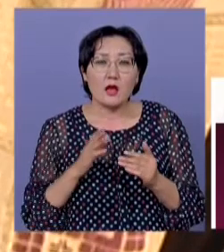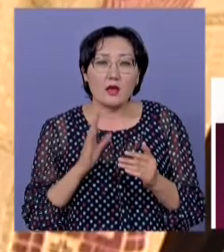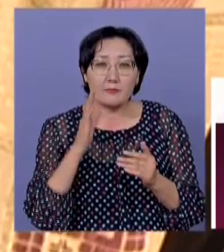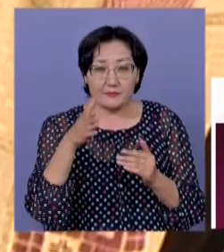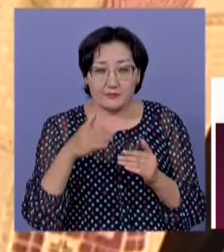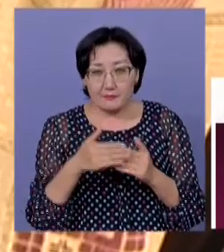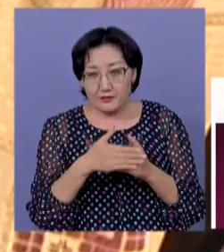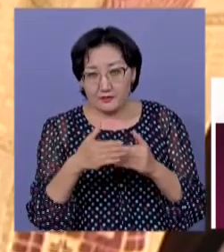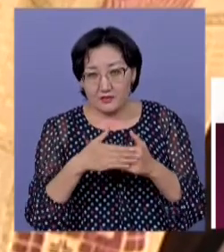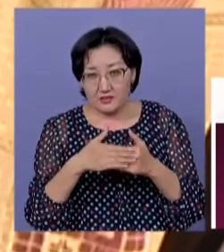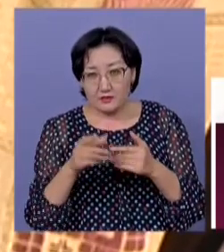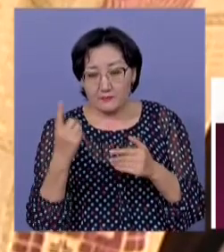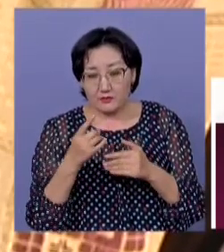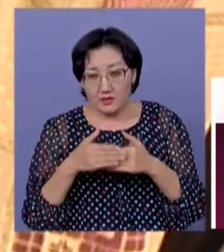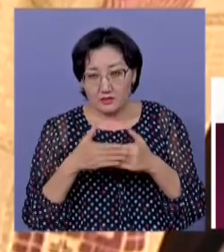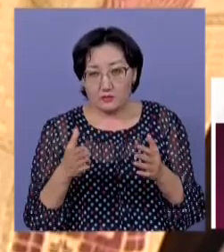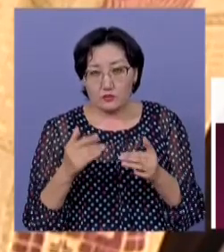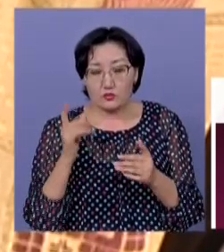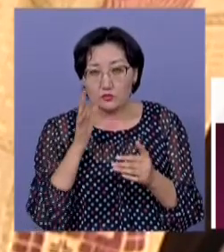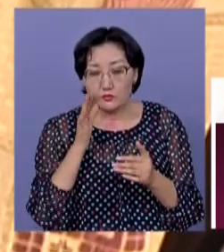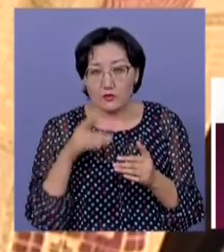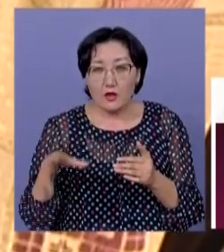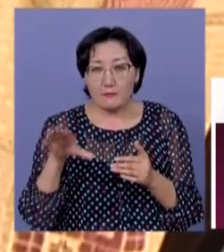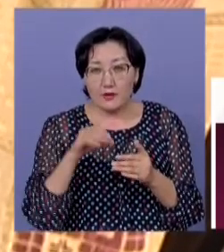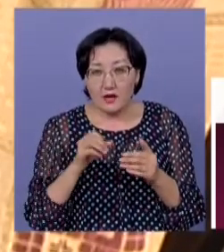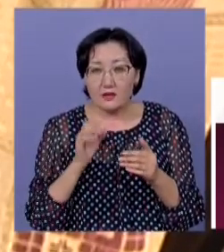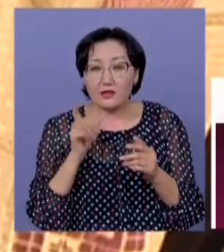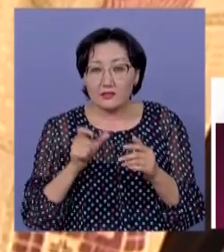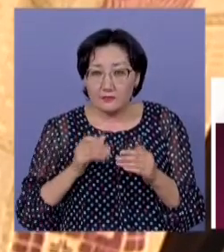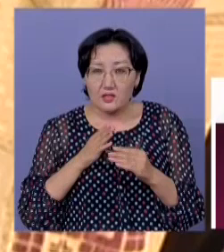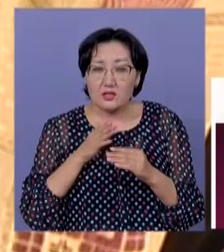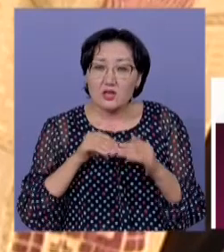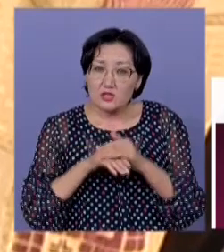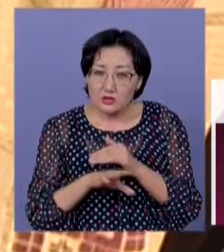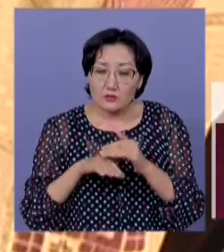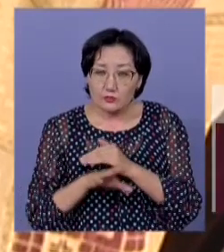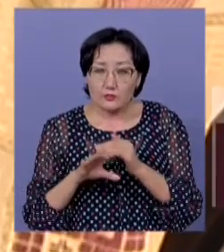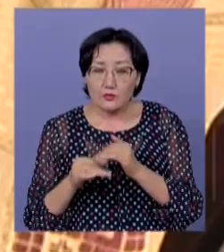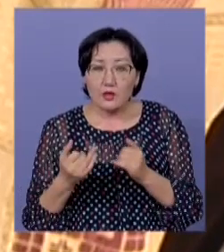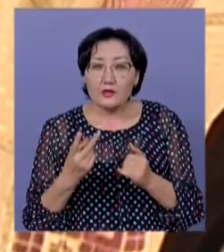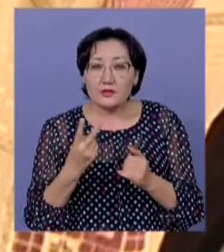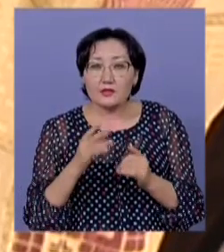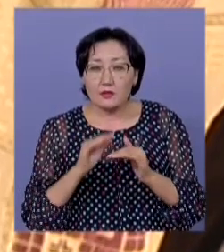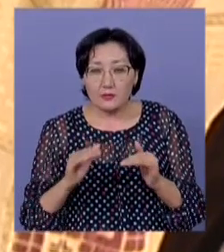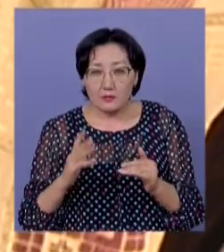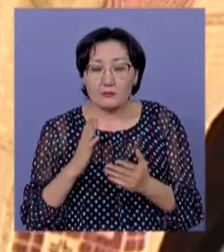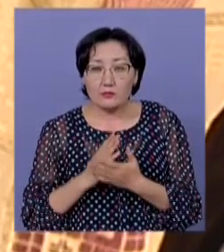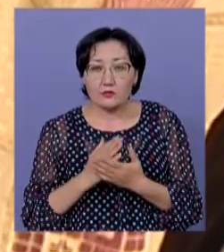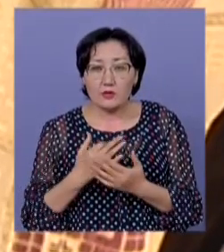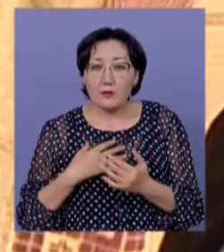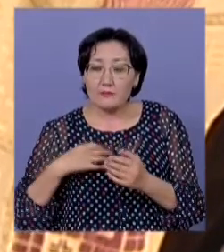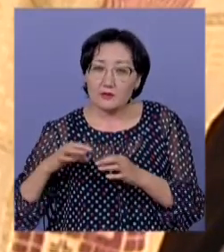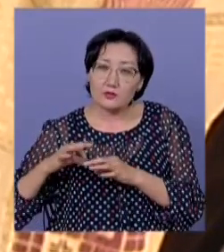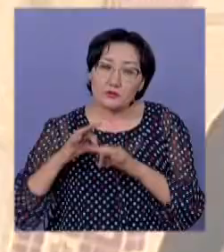бірінші ашқызды. Сол кезде барып бәрі шыға бастады. Мен енді екі баламды отырған жерден пока алға